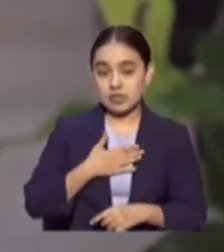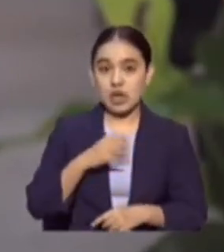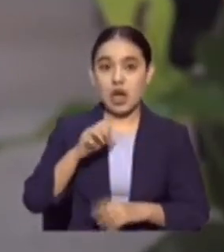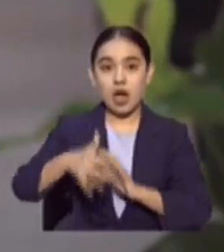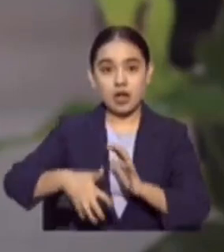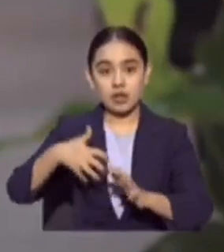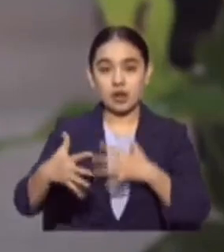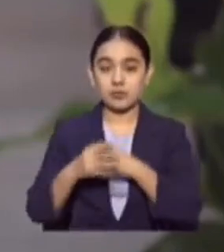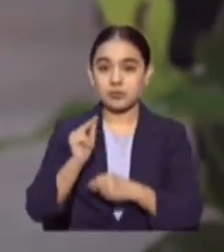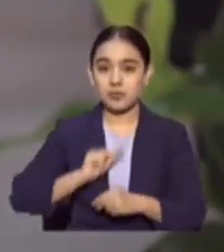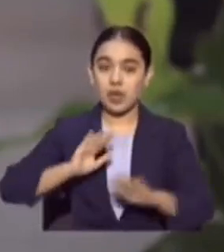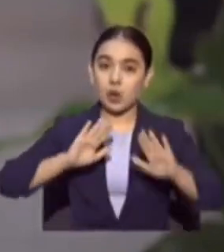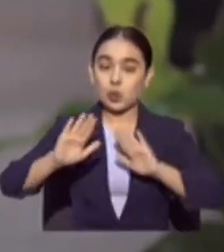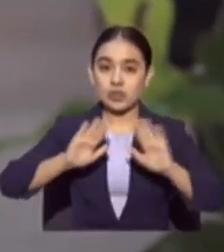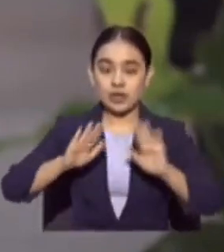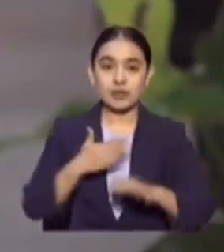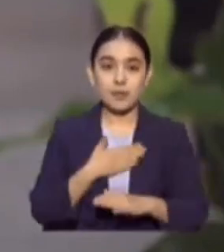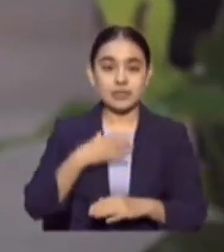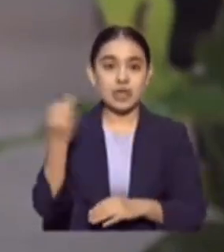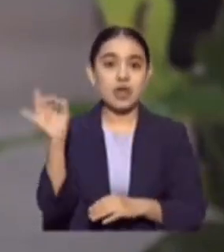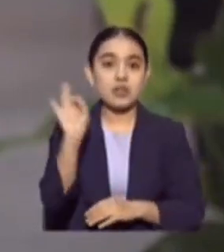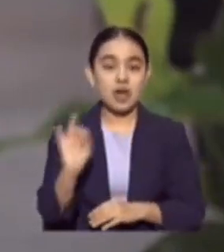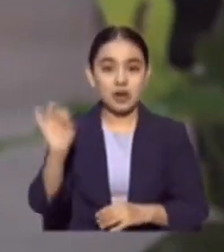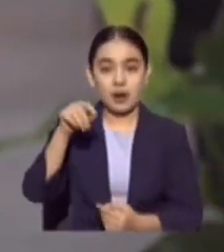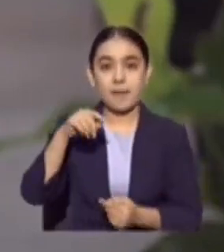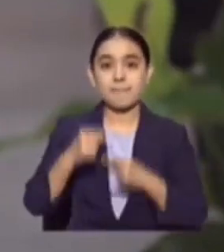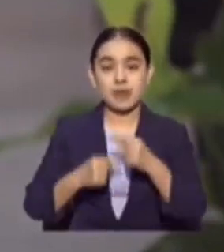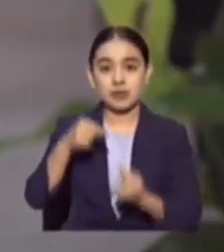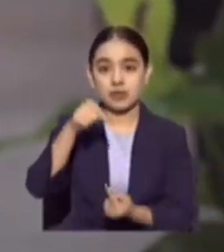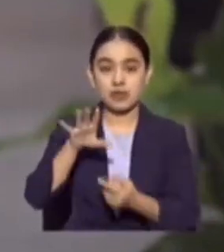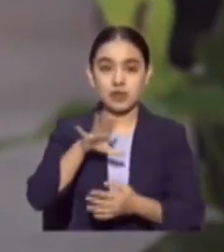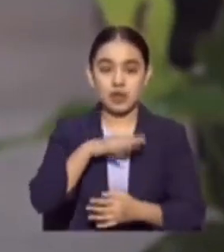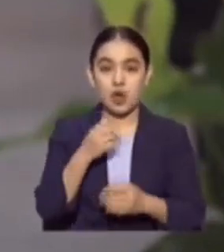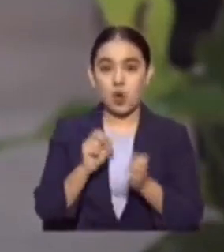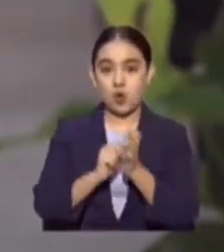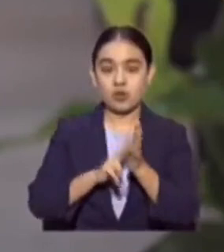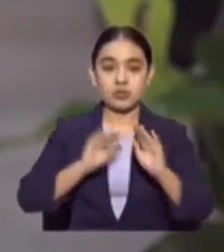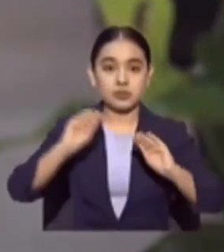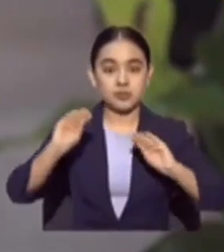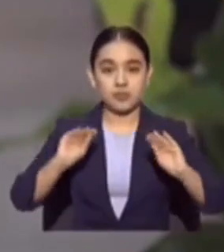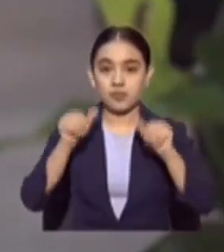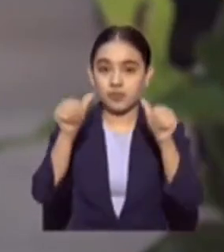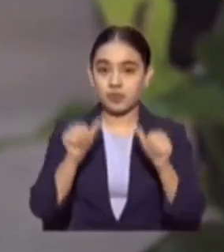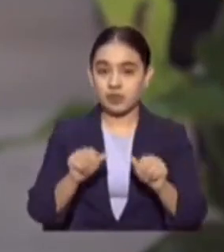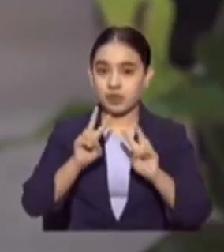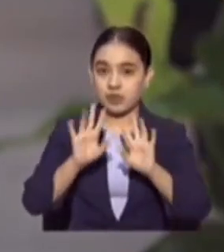Arxeologik hamkorlik ko'rgazmasida bizni tarixiy merosimizga oid bo'lgan 18 eksponat taqdimot qilindi va bu taqdimot